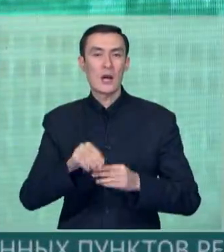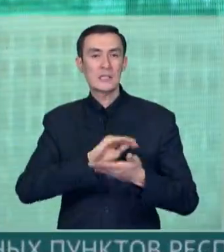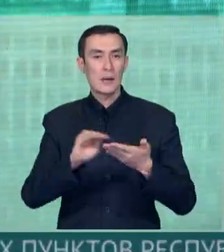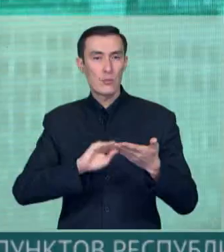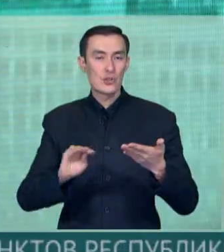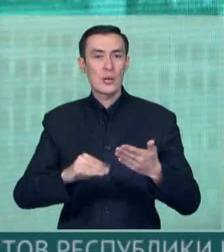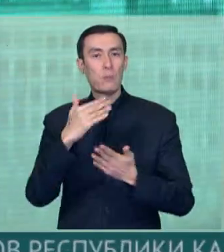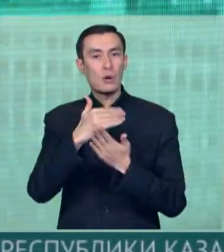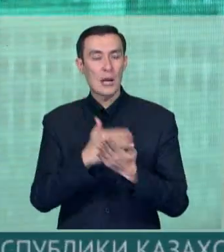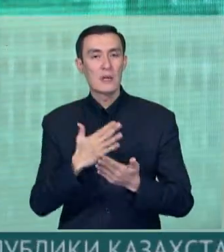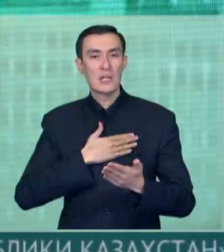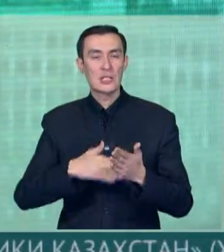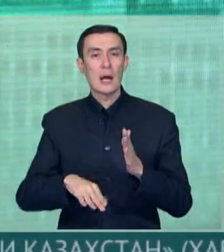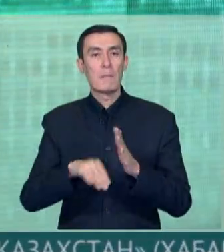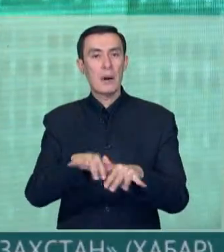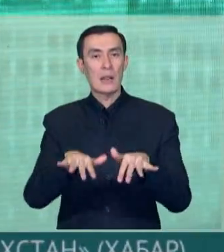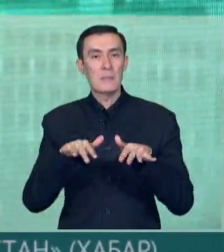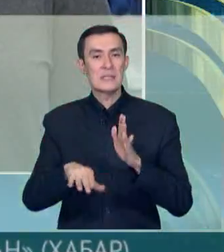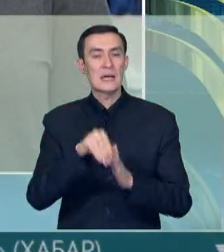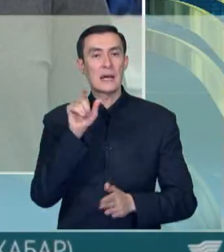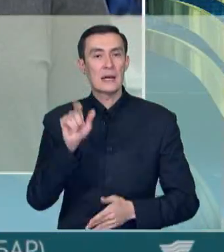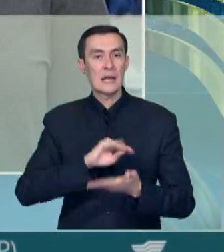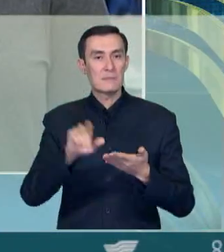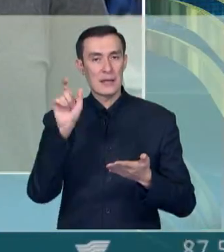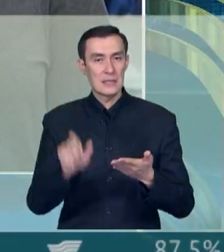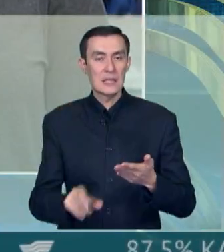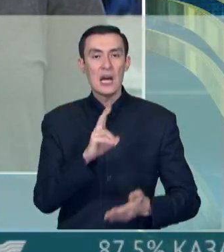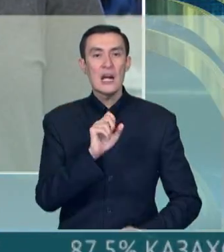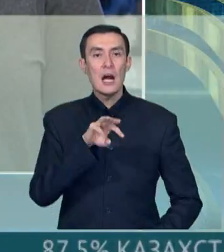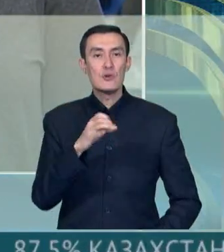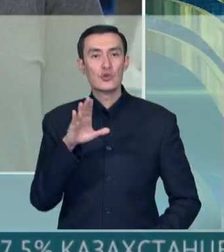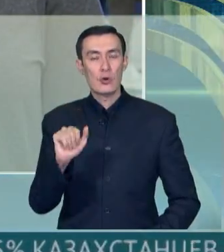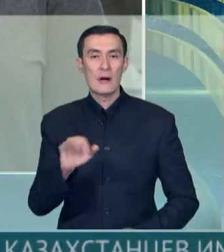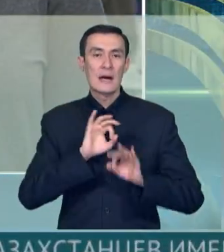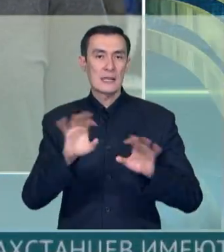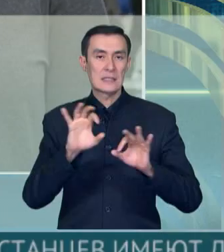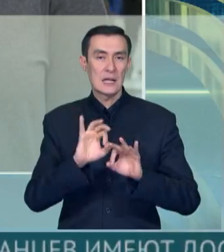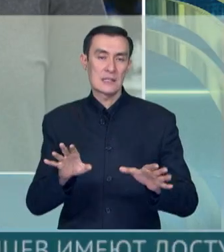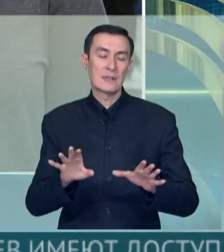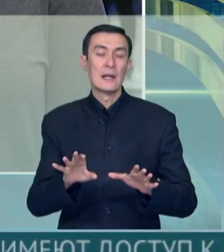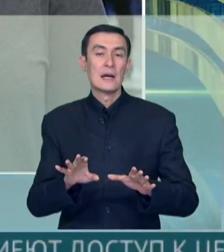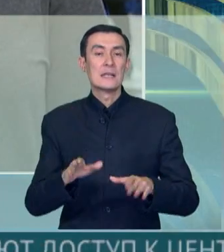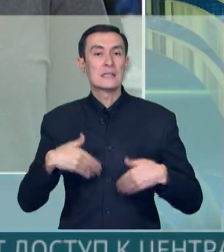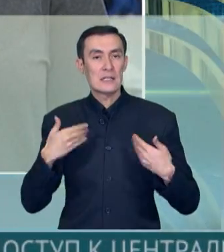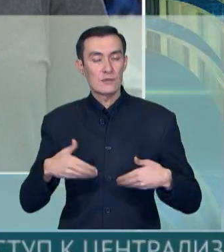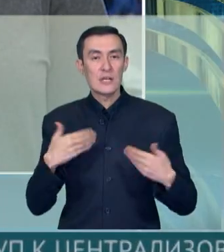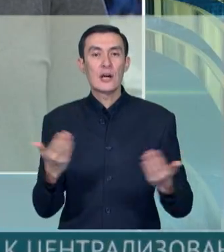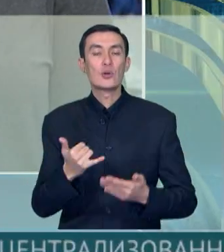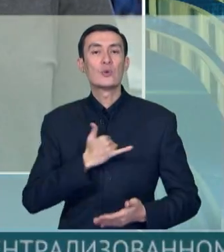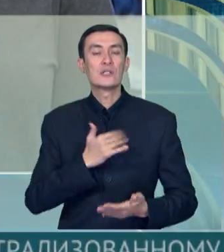разработчики программы. Наш парламентский корреспондент Ирина Камышова с нами на прямой связи с места события. Ирина, какие